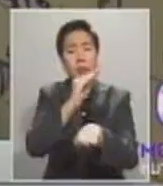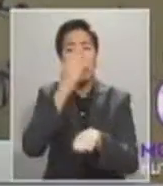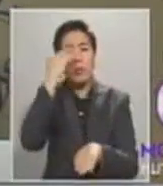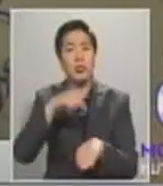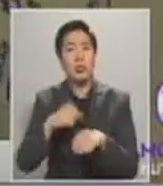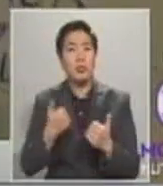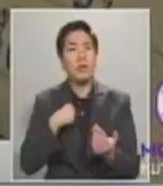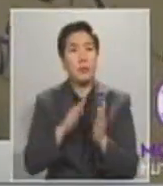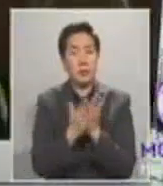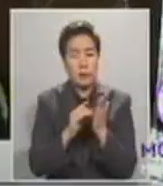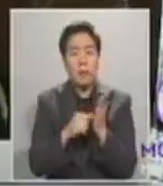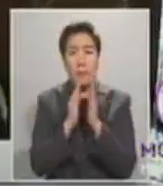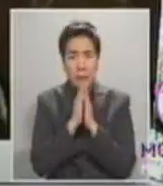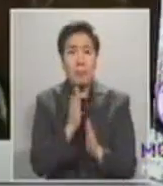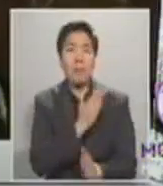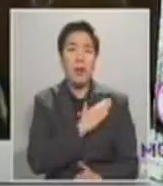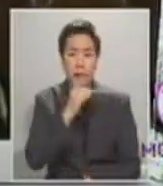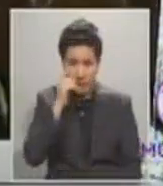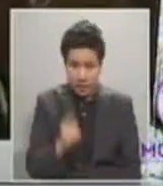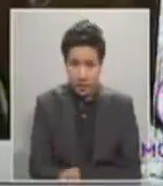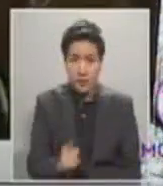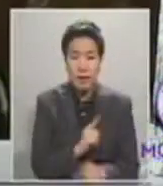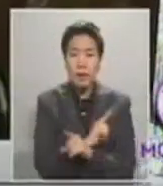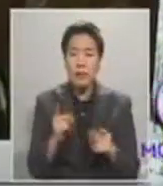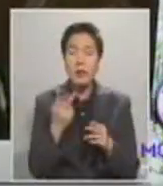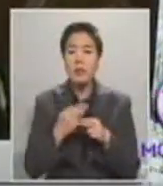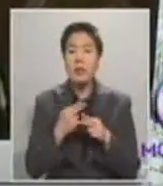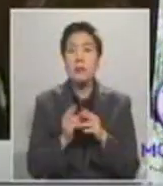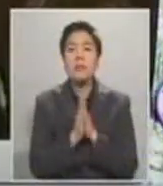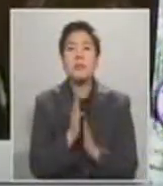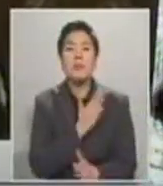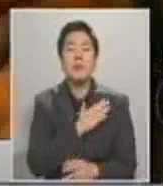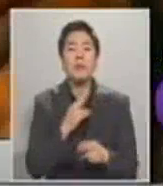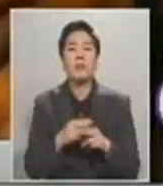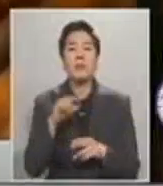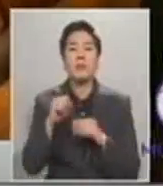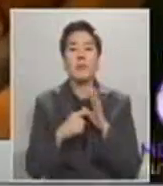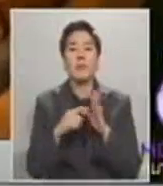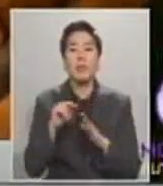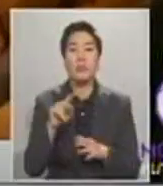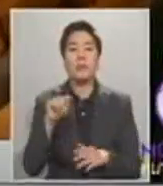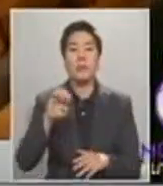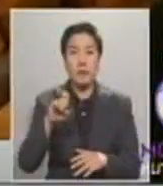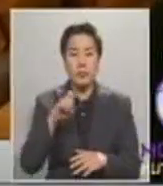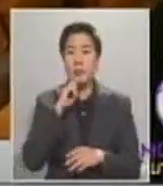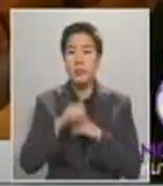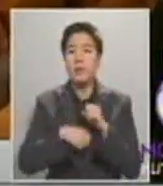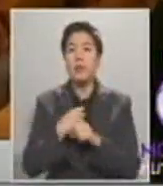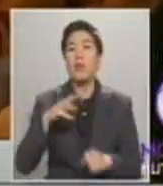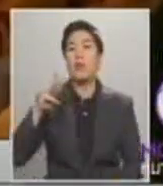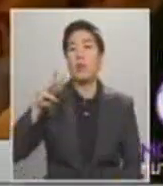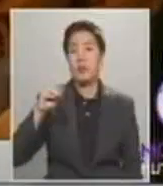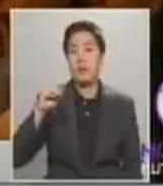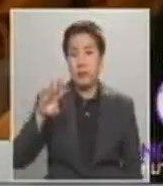อมีหนังสือสุทธิด้วยนะเนี่ย เป็นพระจริงๆค่ะ เ ป็นพระจริงชื่อว่าพระสันติปภากโรอายุ64 ปีแล้วนะคะ ครับ